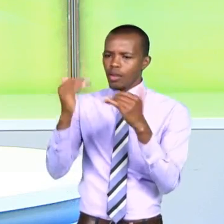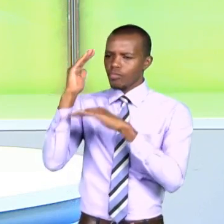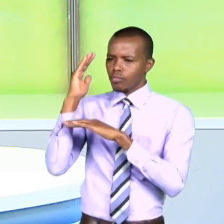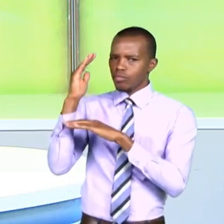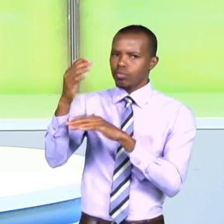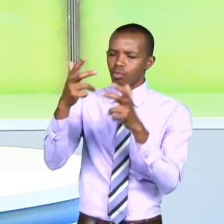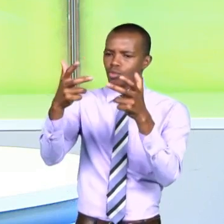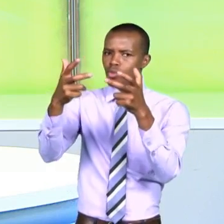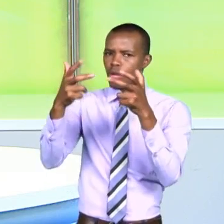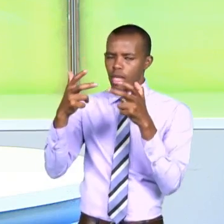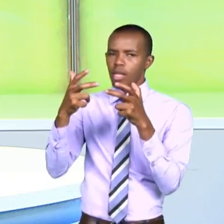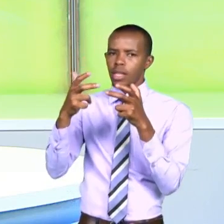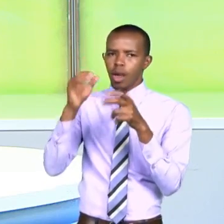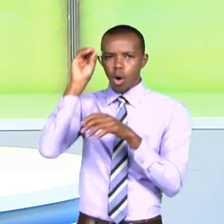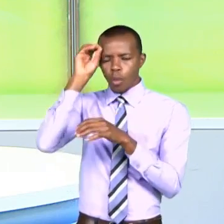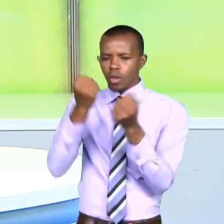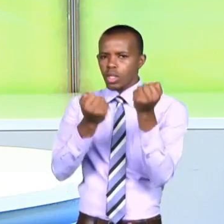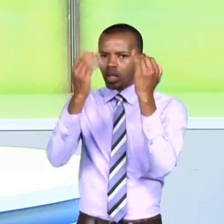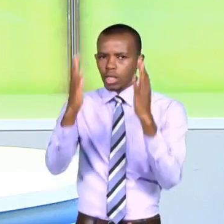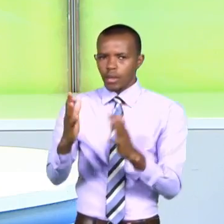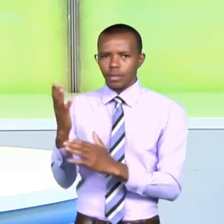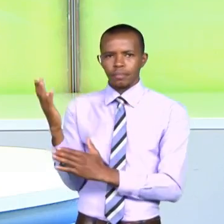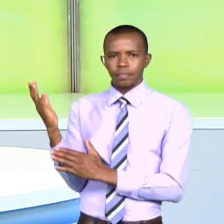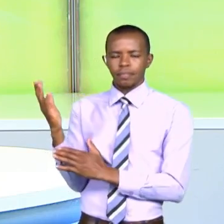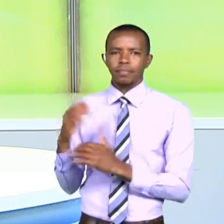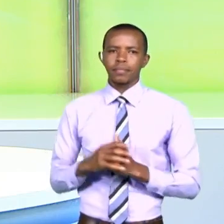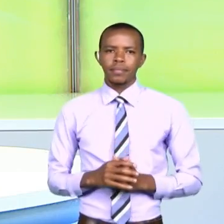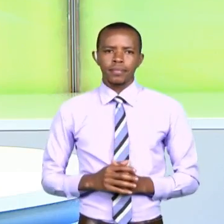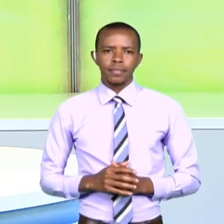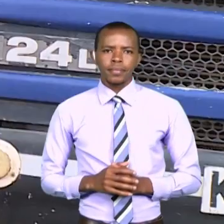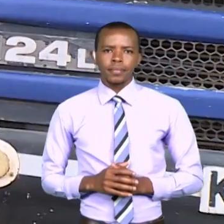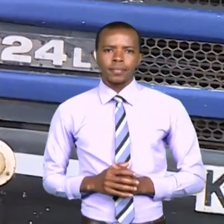ili tupate kauli ya madereva hao. Robert Ouma, usikani kwako.